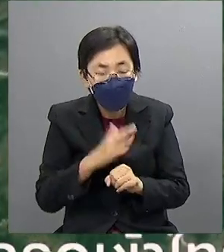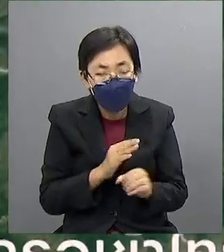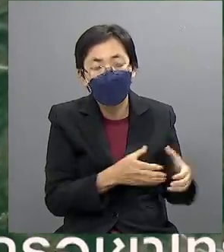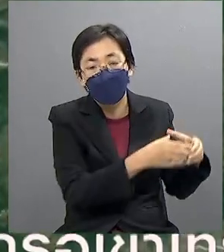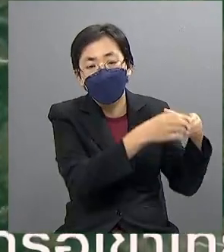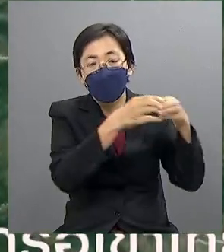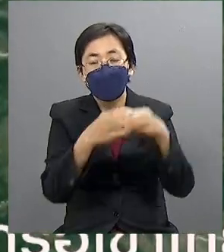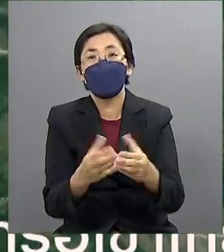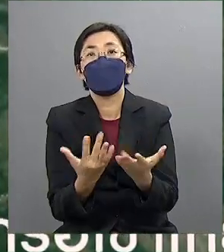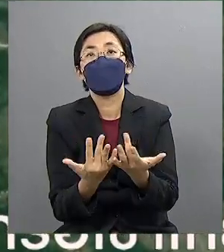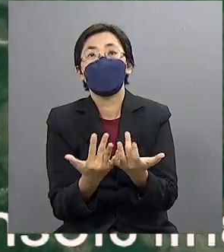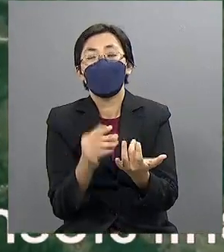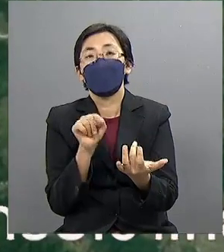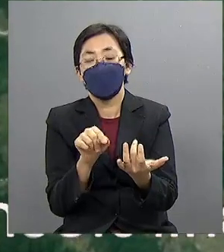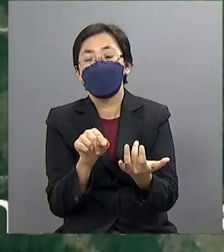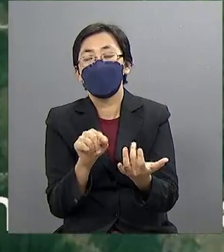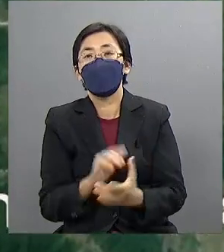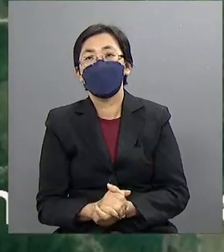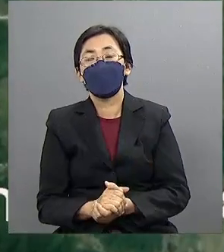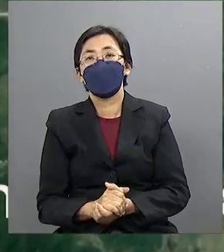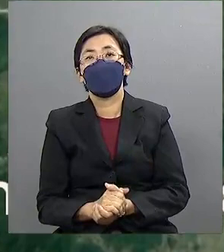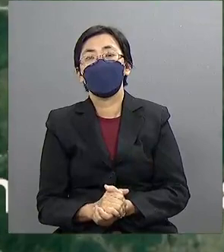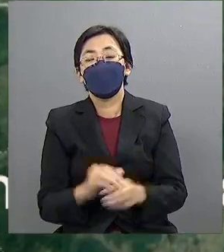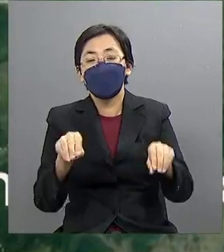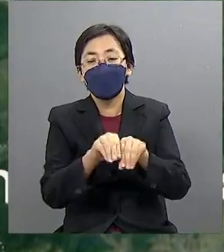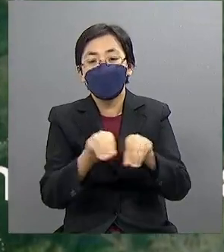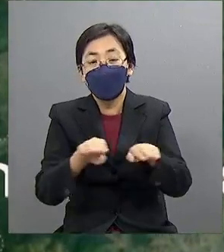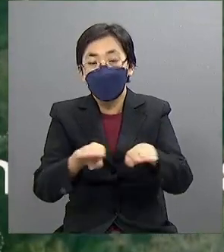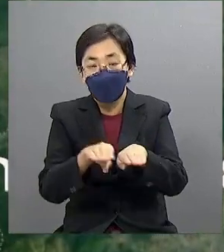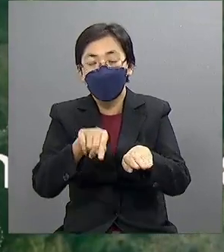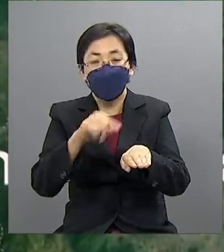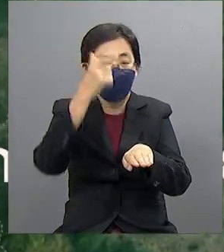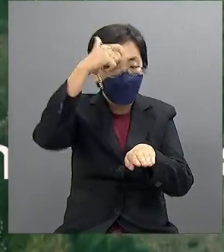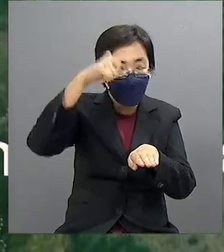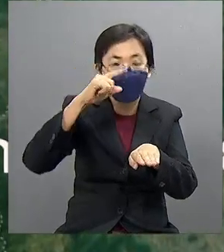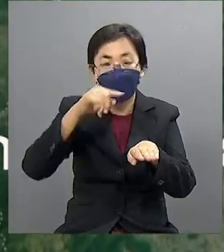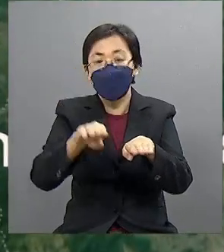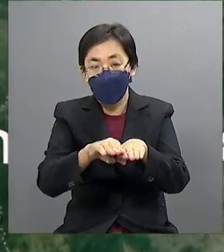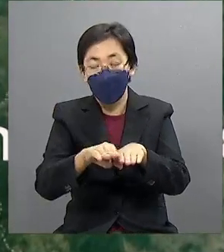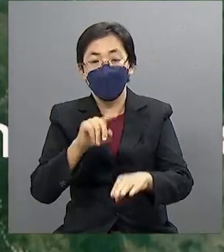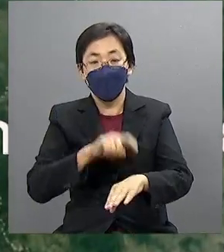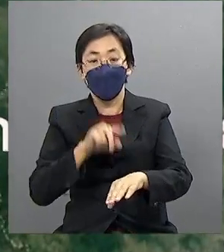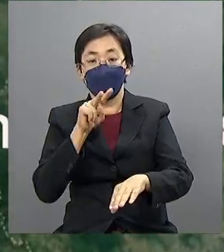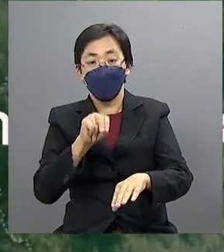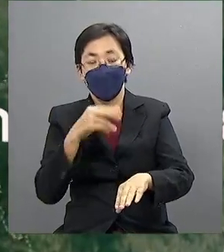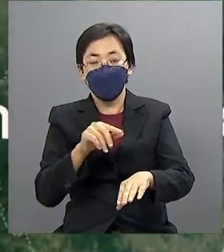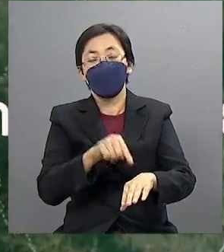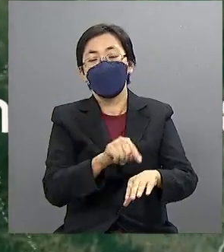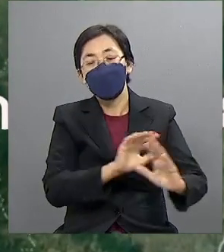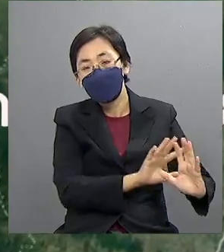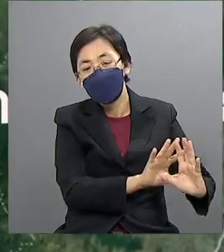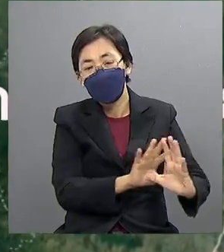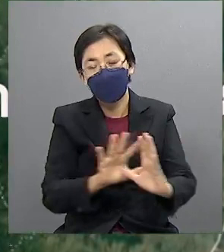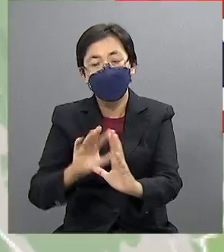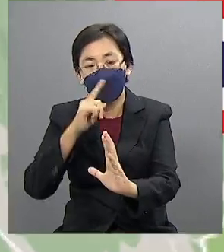หน้ากล่องหมู่โป่งปากแหลมใกล้แนวชายแดนไทยเมื่อได้เวลานัดหมายจะนำแรงงานรอบเดินทางเข้าไทยทางช่อง